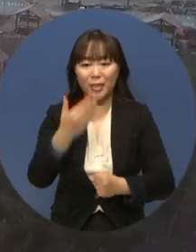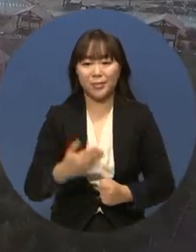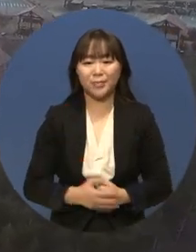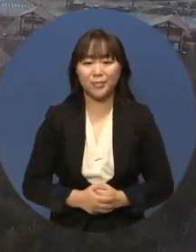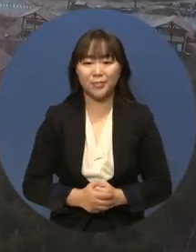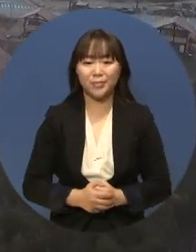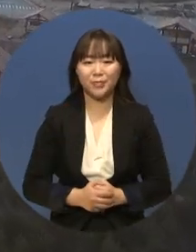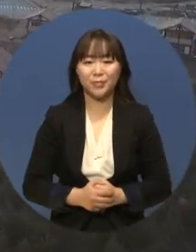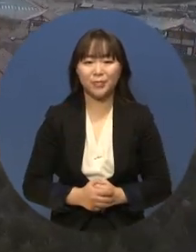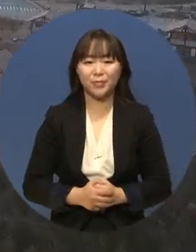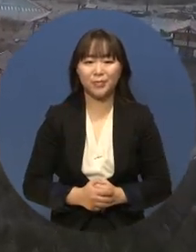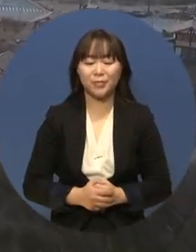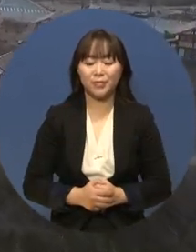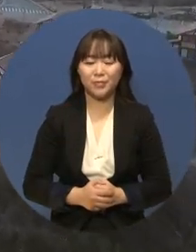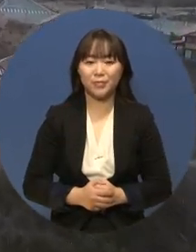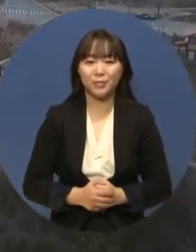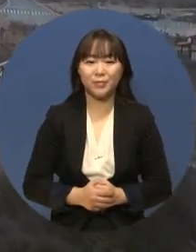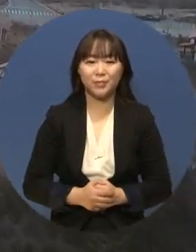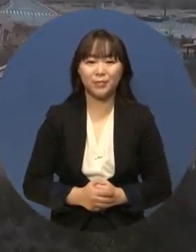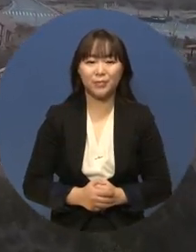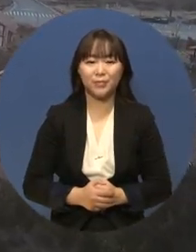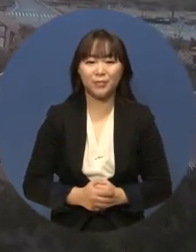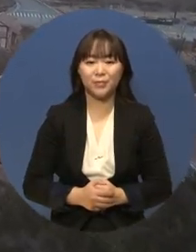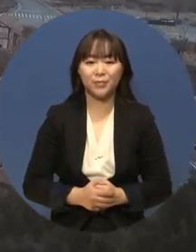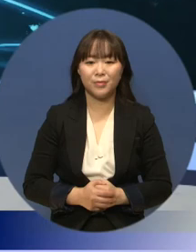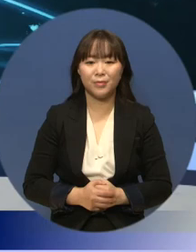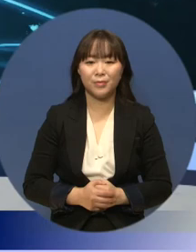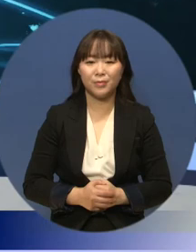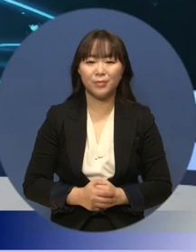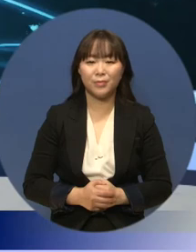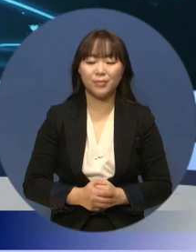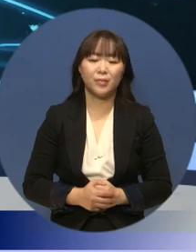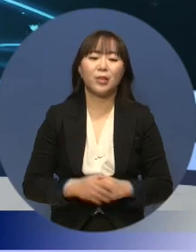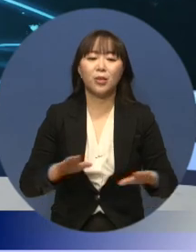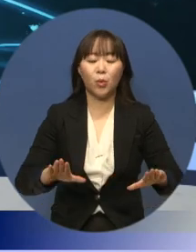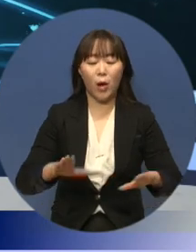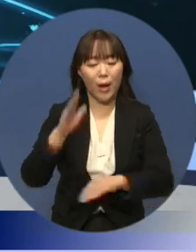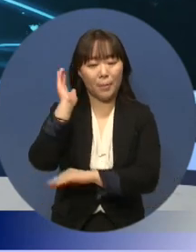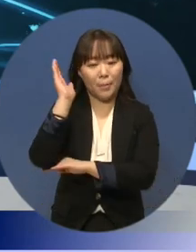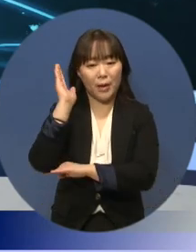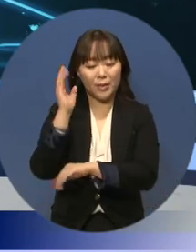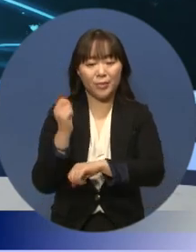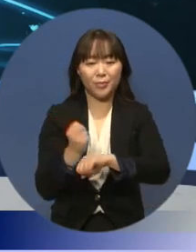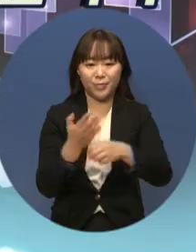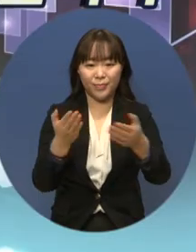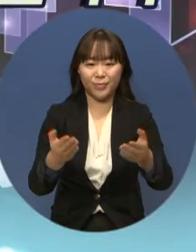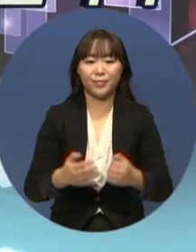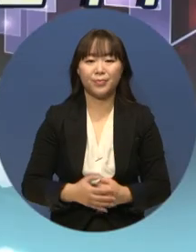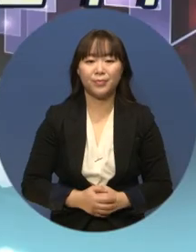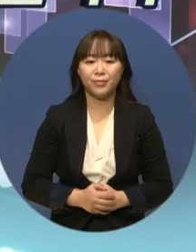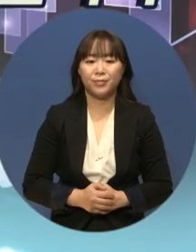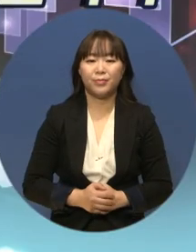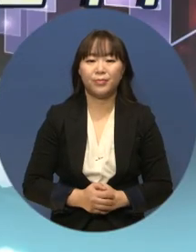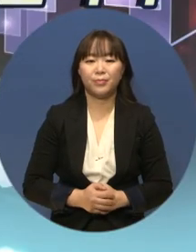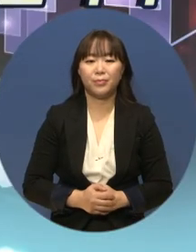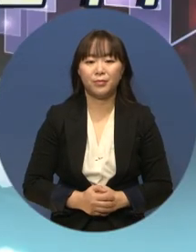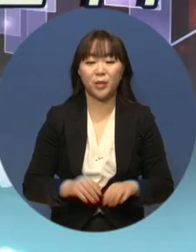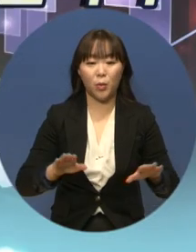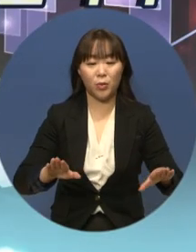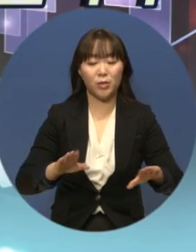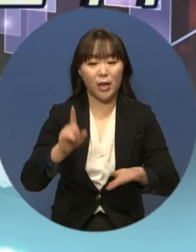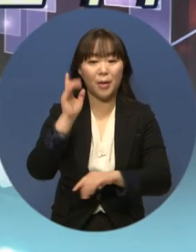있습니다. 복지TV 뉴스 이소영입니다. 이어서 오늘도 한마디입니다. 오늘도